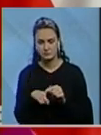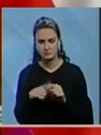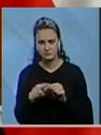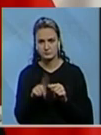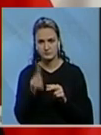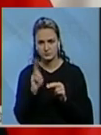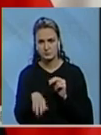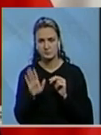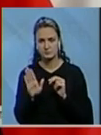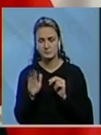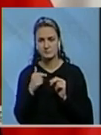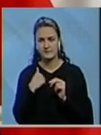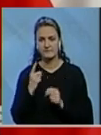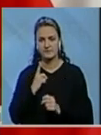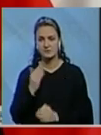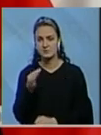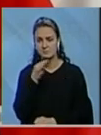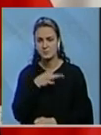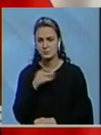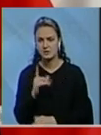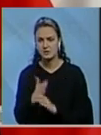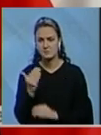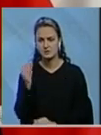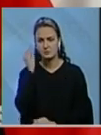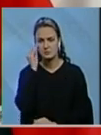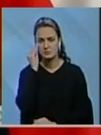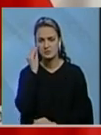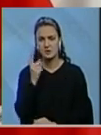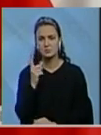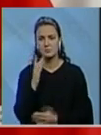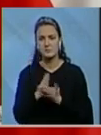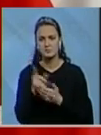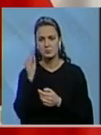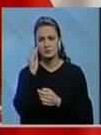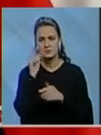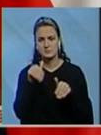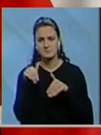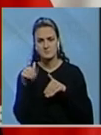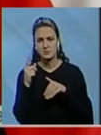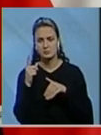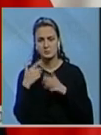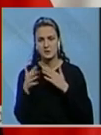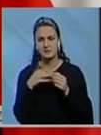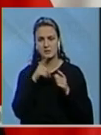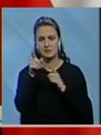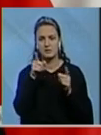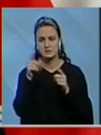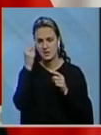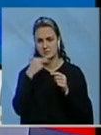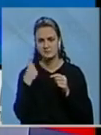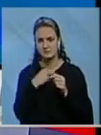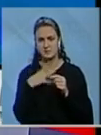ამიტომ დავასრულებ ველი მათ პასუხს. რა არის მათი პოზიცია და რატო აქვთ ეს პოზიცია და ნუ გაიშვერენ ხელს საქართველოს